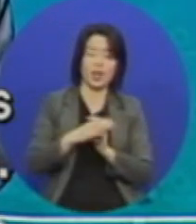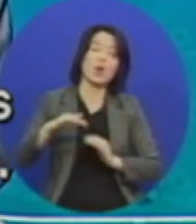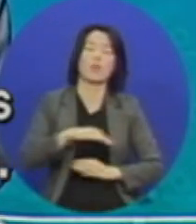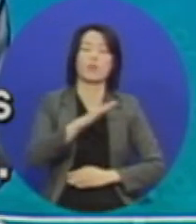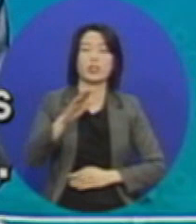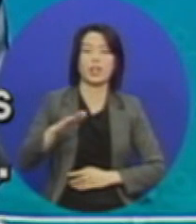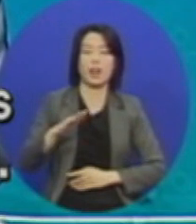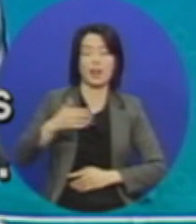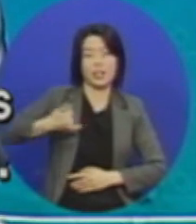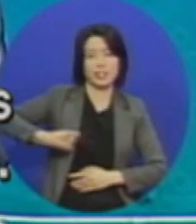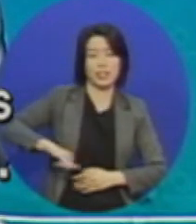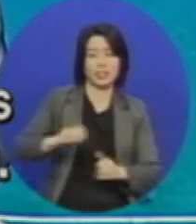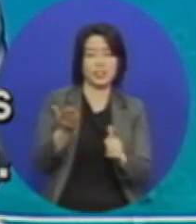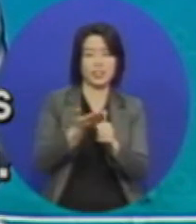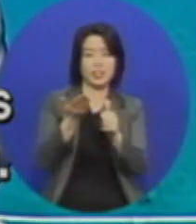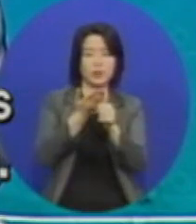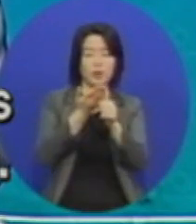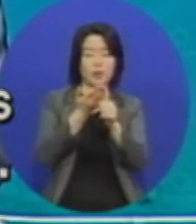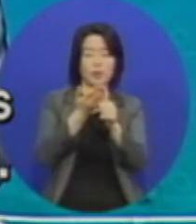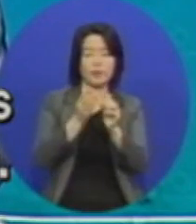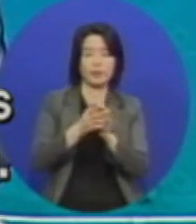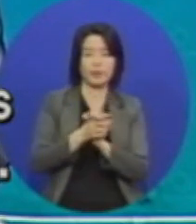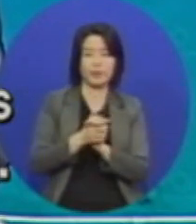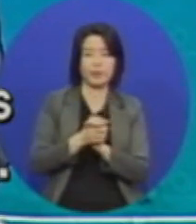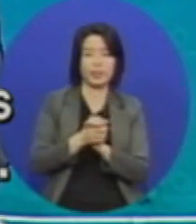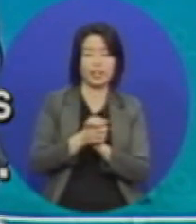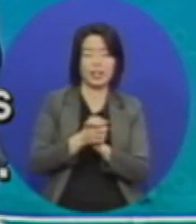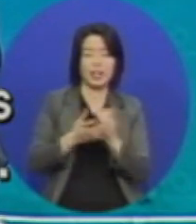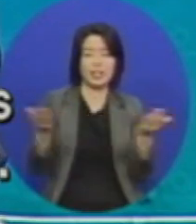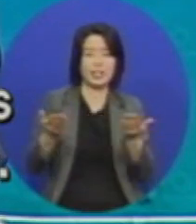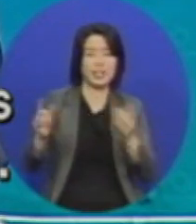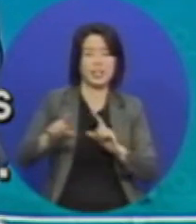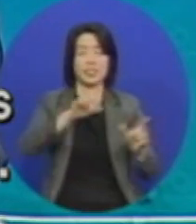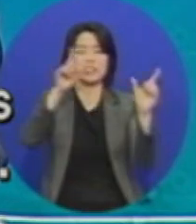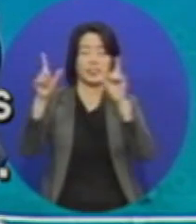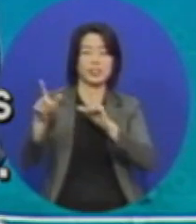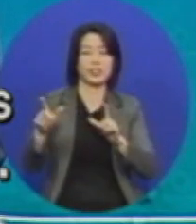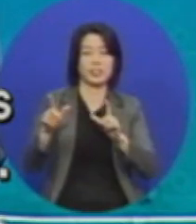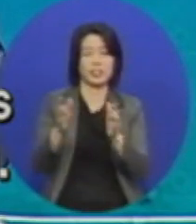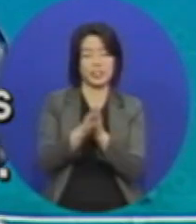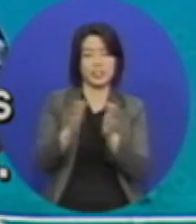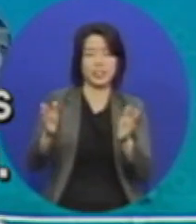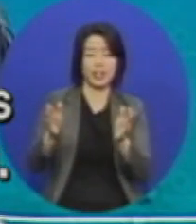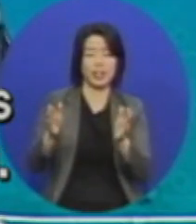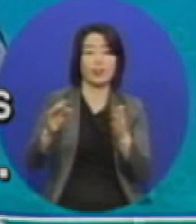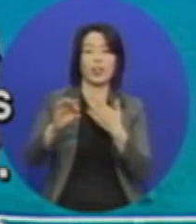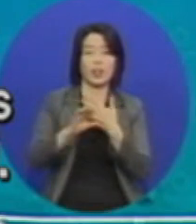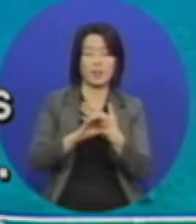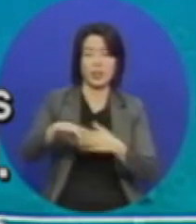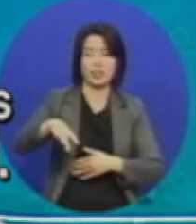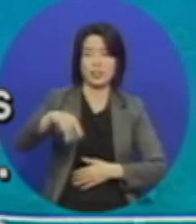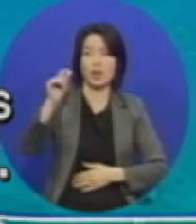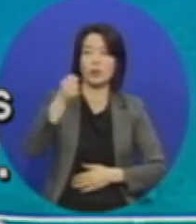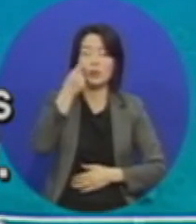우리가 자녀들을 기르고 그리고 직장생활을 시작하면서 첫 월급을 탈 때